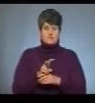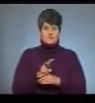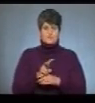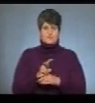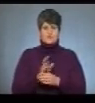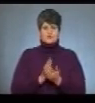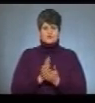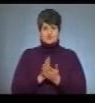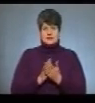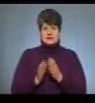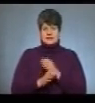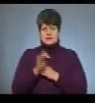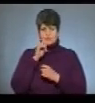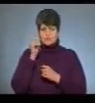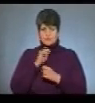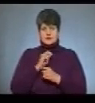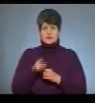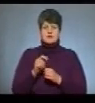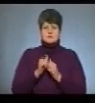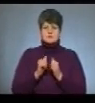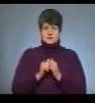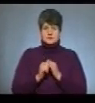Він їздив туди часто в аеропорт, бо він